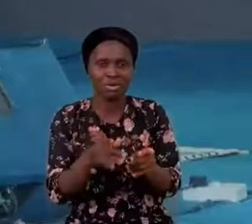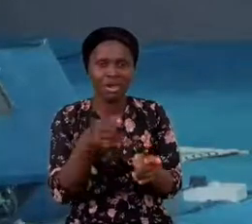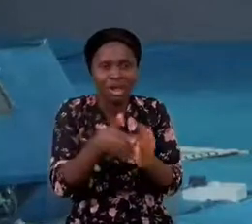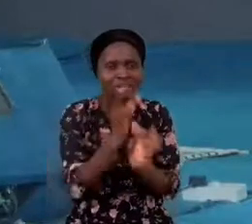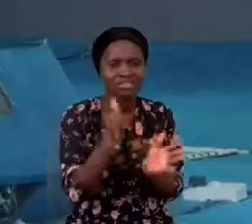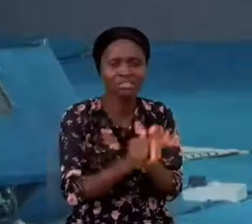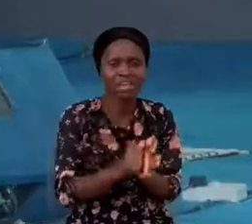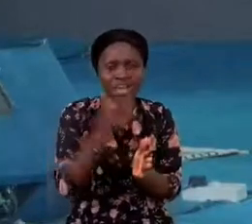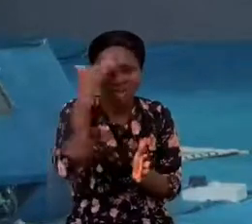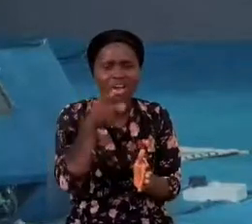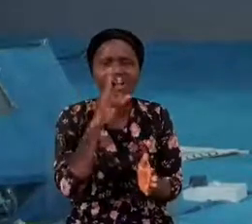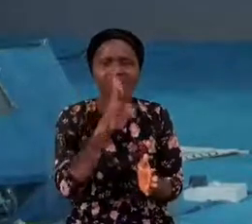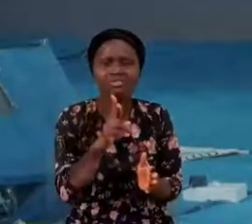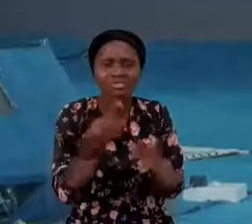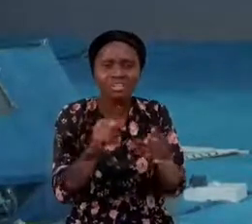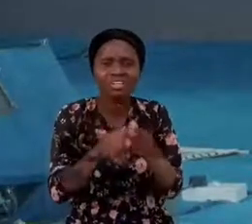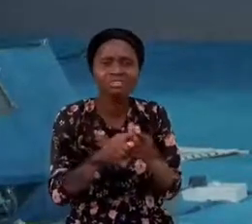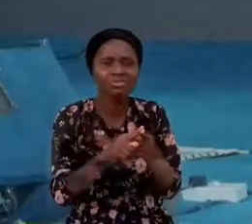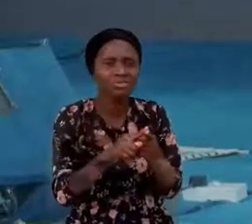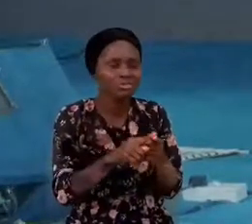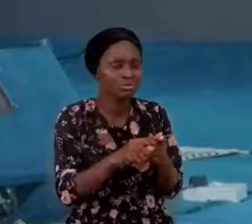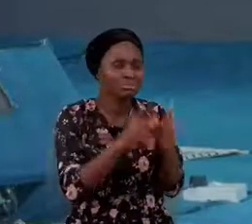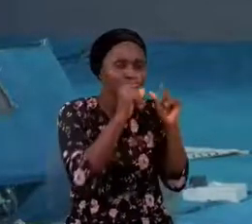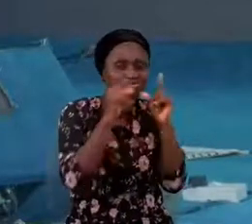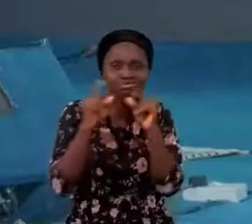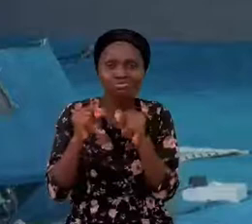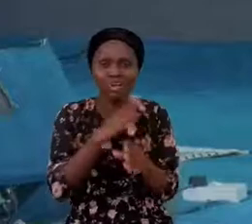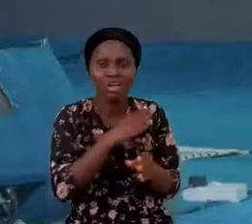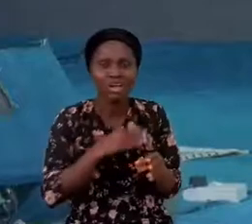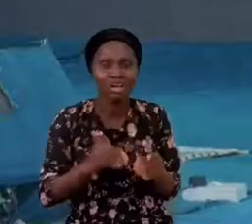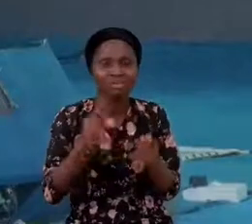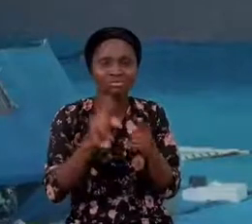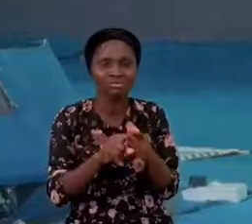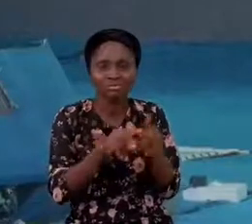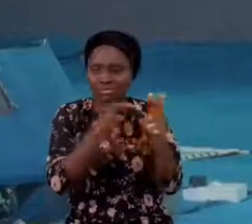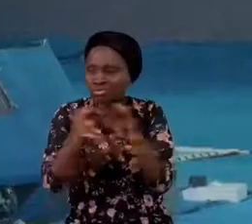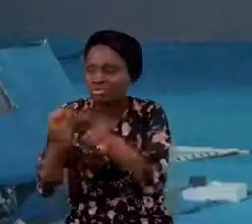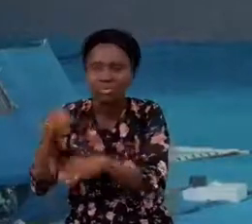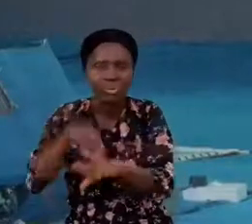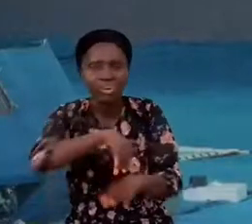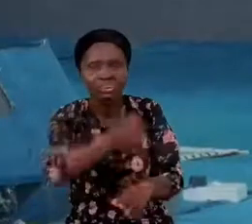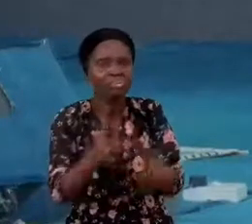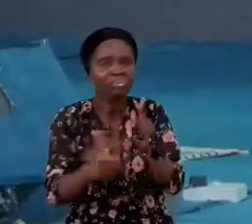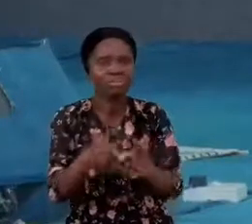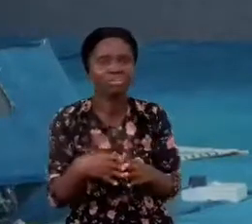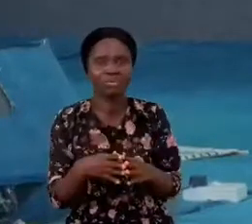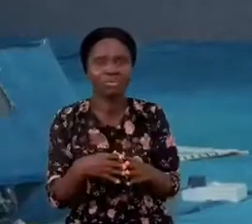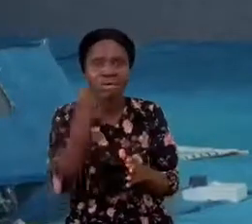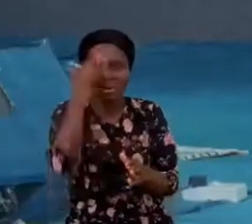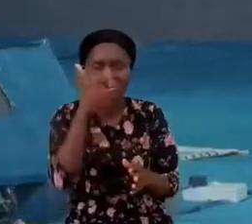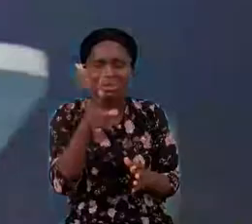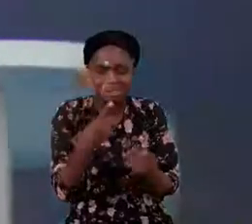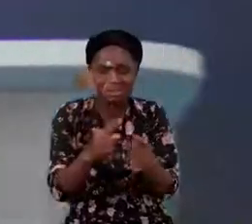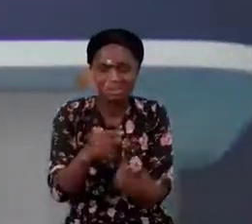domaine? Pourquoi essaies-tu d'aider les autres et tu ne t'aides pas toi-même? Occupe-toi de tes affaires. Je